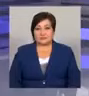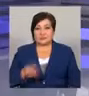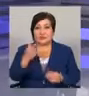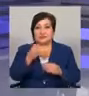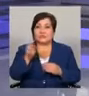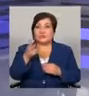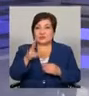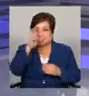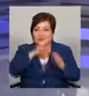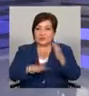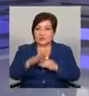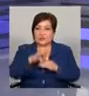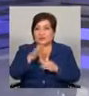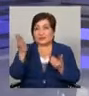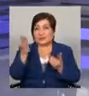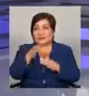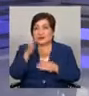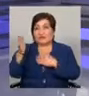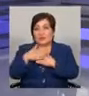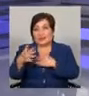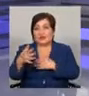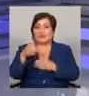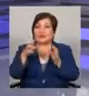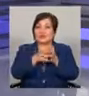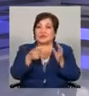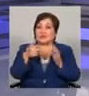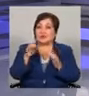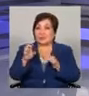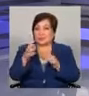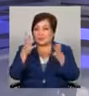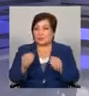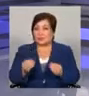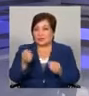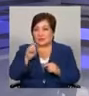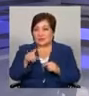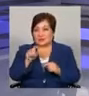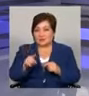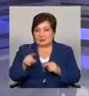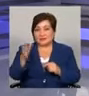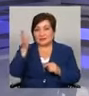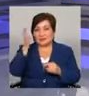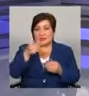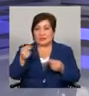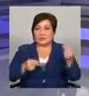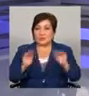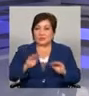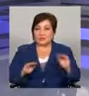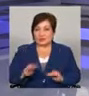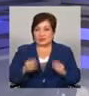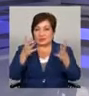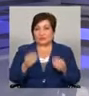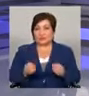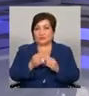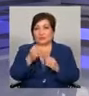4-ші маусым мемлекеттік рәміздер күні. Тасқа жазылған тарихи кезең алтын қаламмен өрнектелген ұлы күн. 1992 жылғы